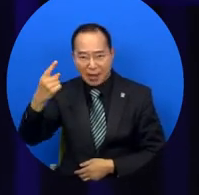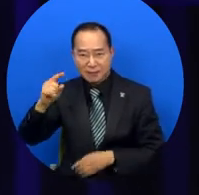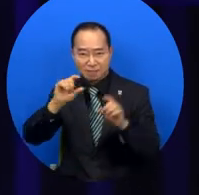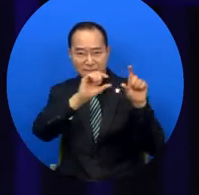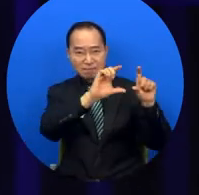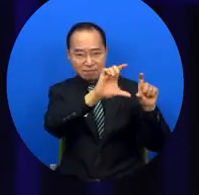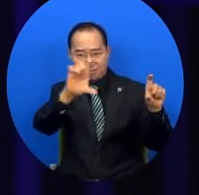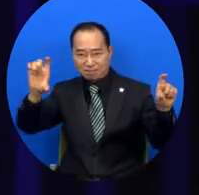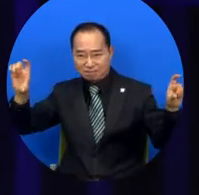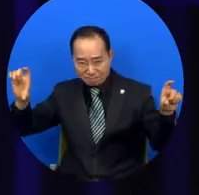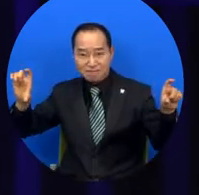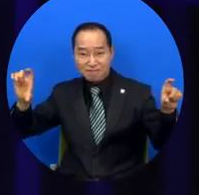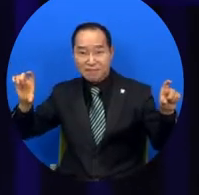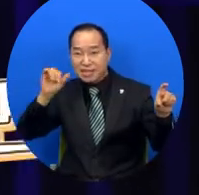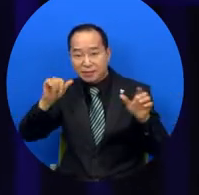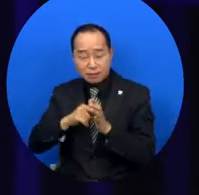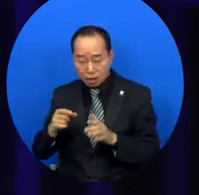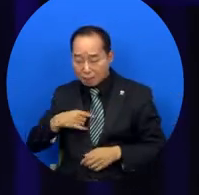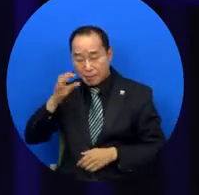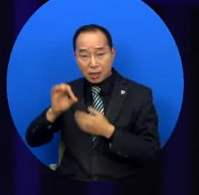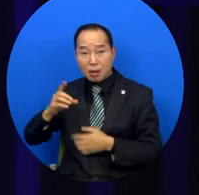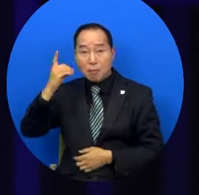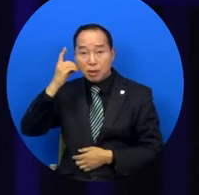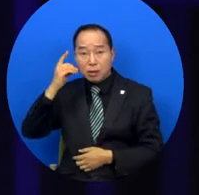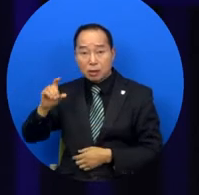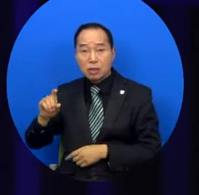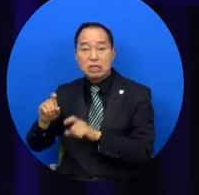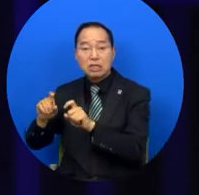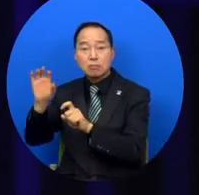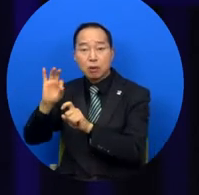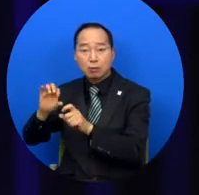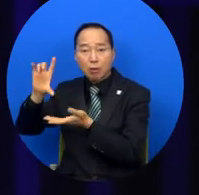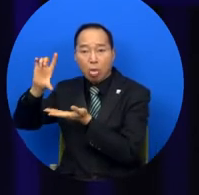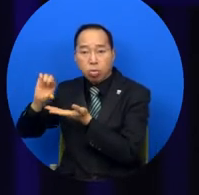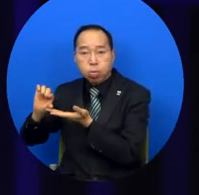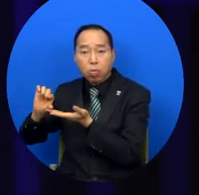보고. 근데 그 배터리가 자기 10%밖에 없다고 한번 상상해봐요.